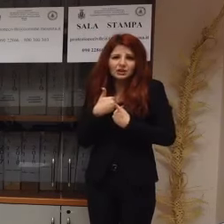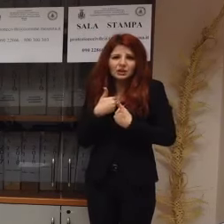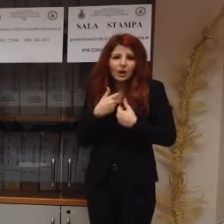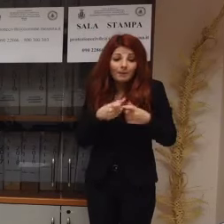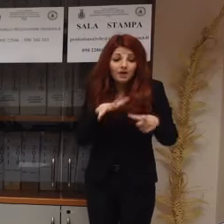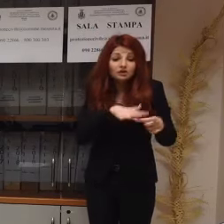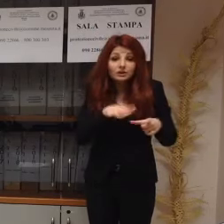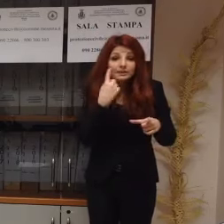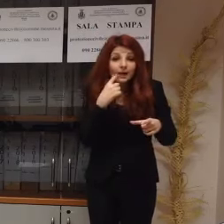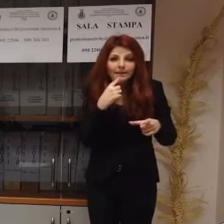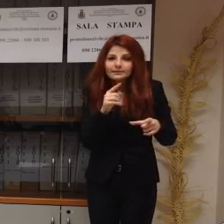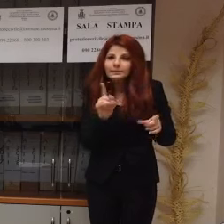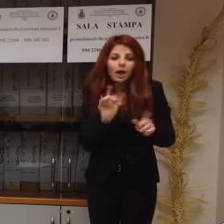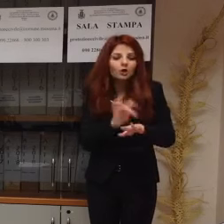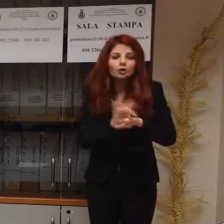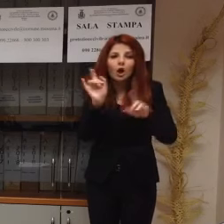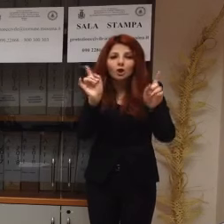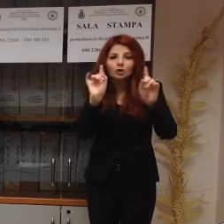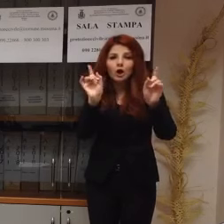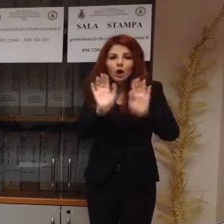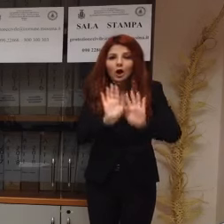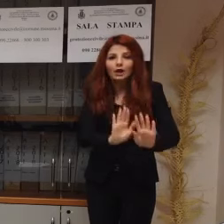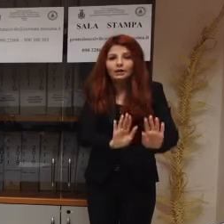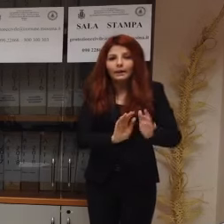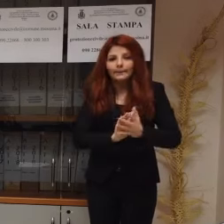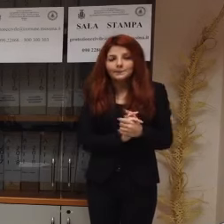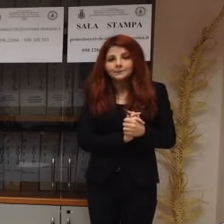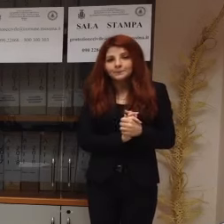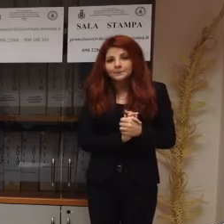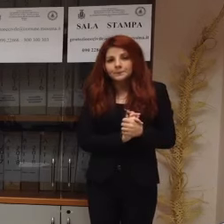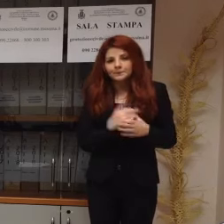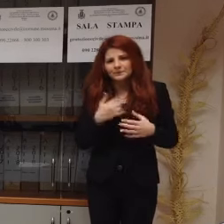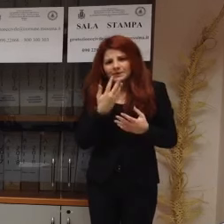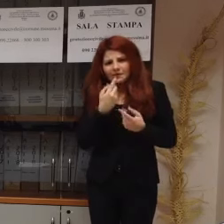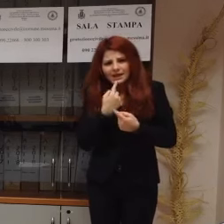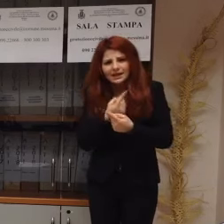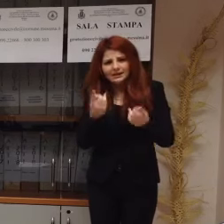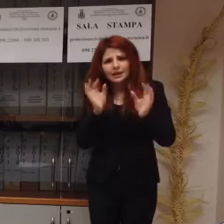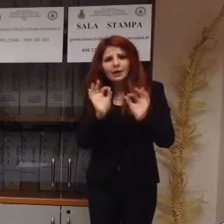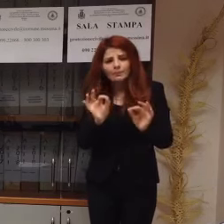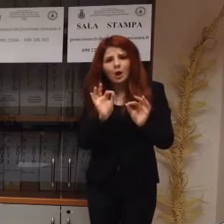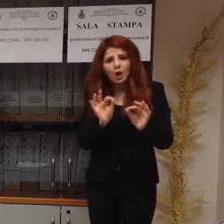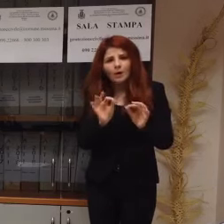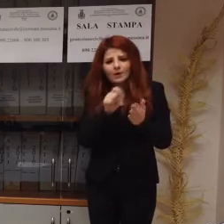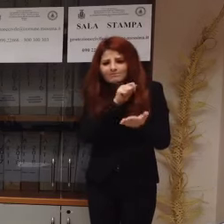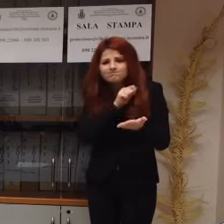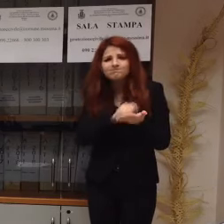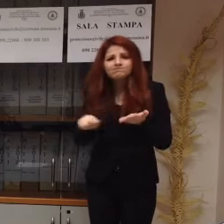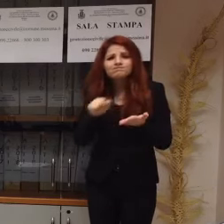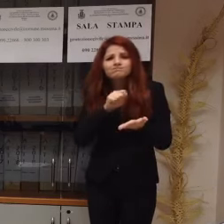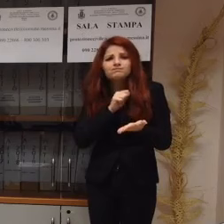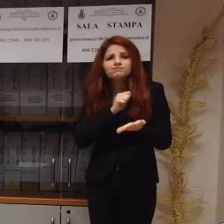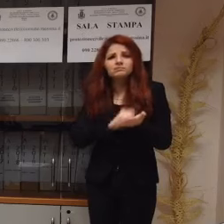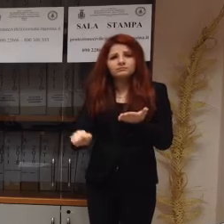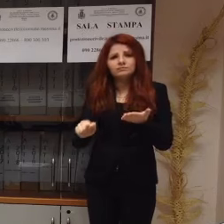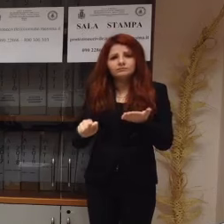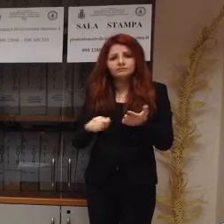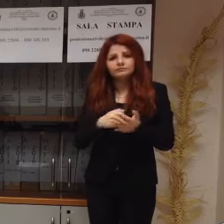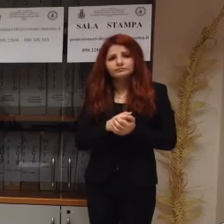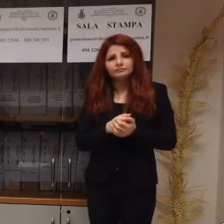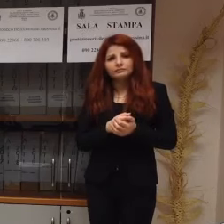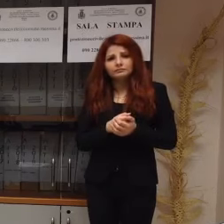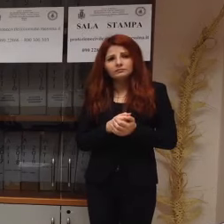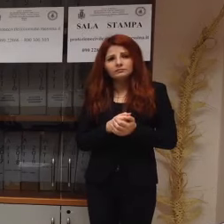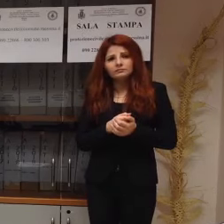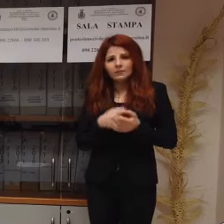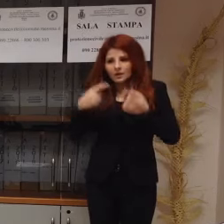toccate Messina. Questo ve lo dico a caratteri cubitali, e su questo altare io andrò